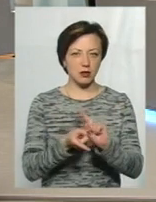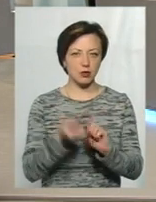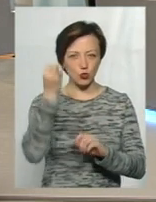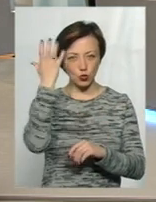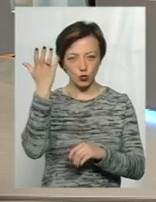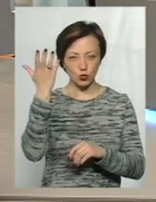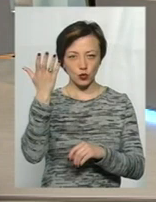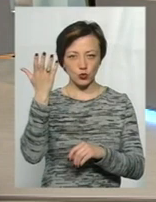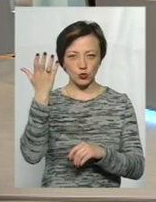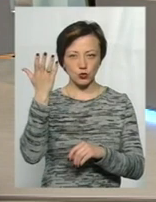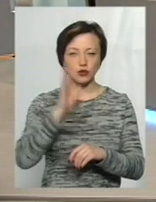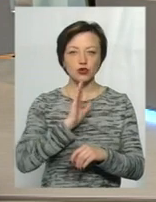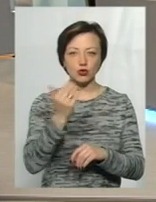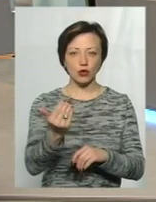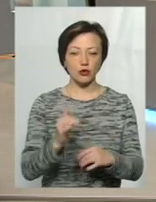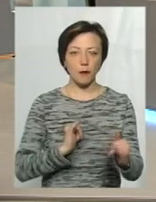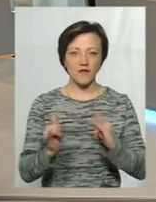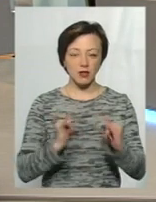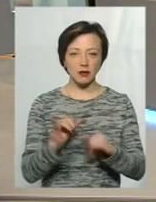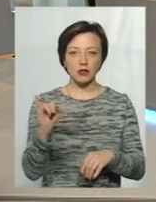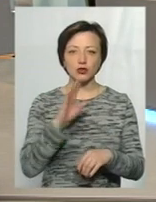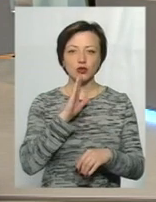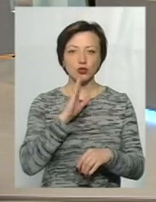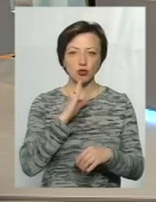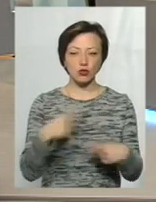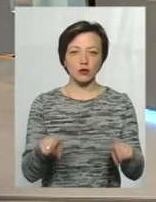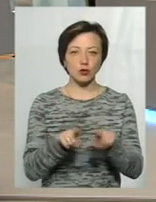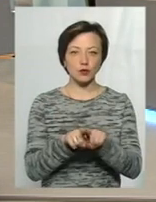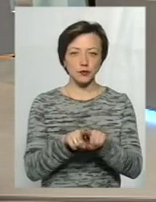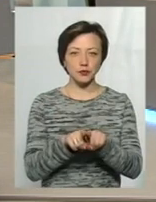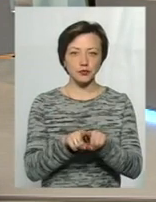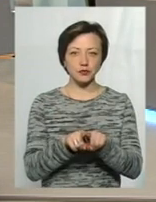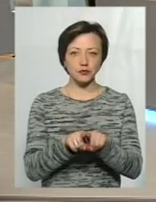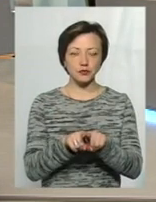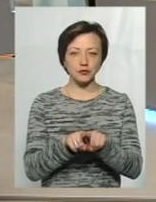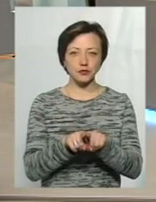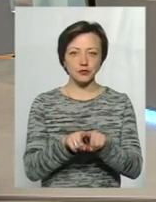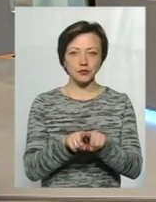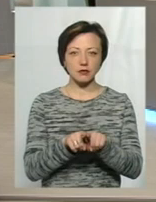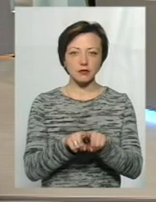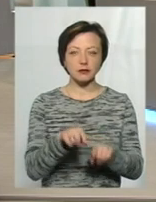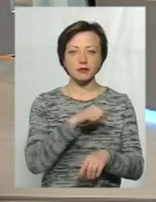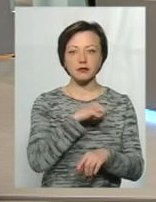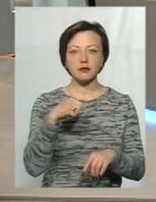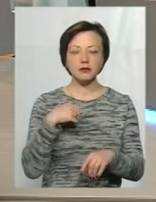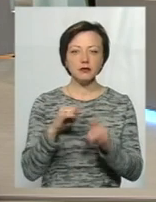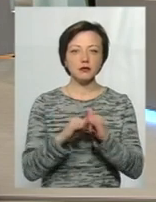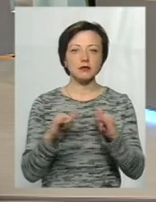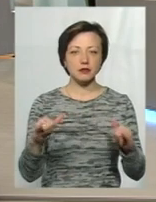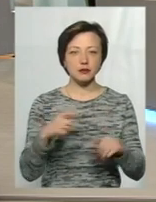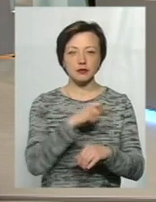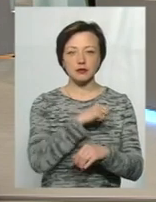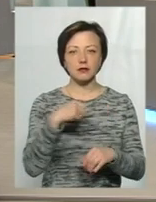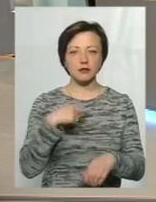культуру жіночої поведінки і жіночого такого саморозвитку, самопізнання,